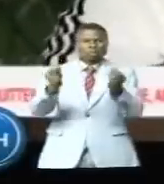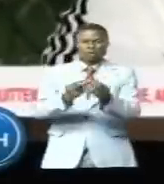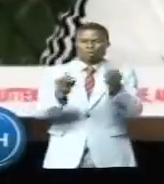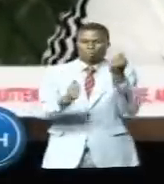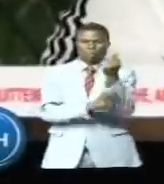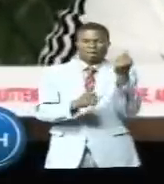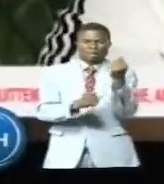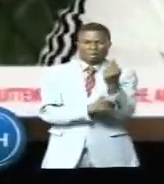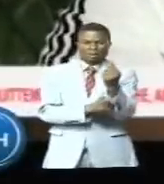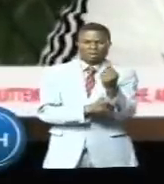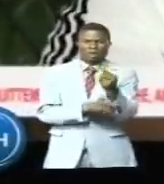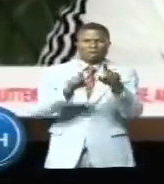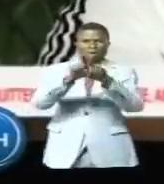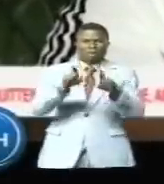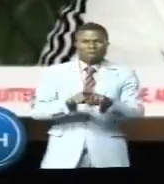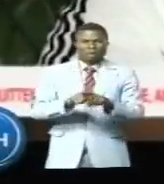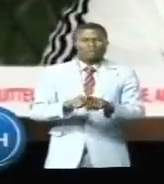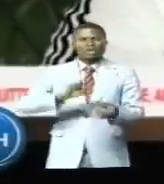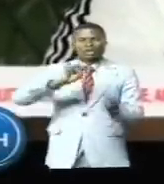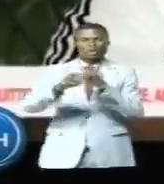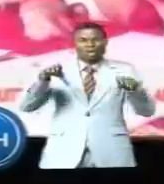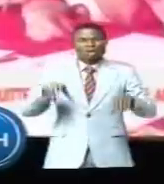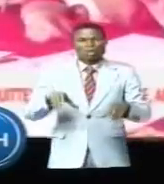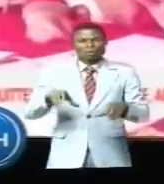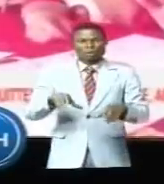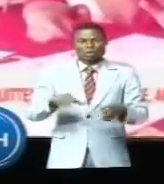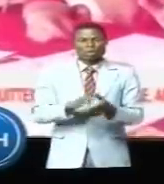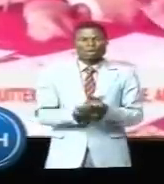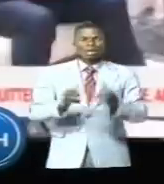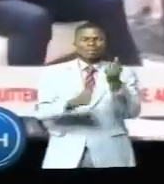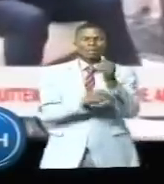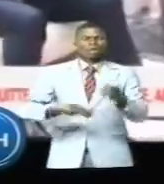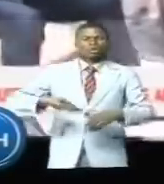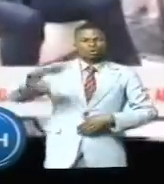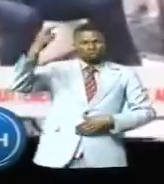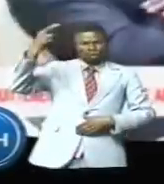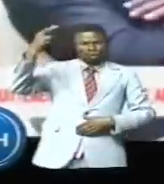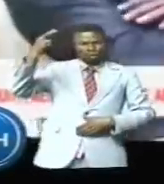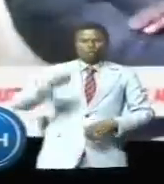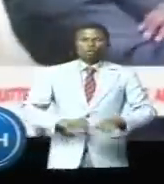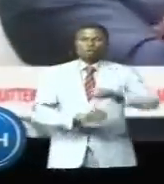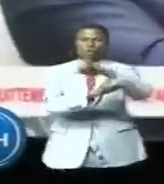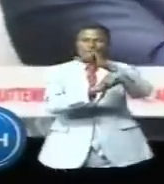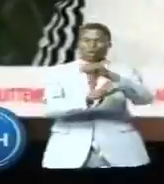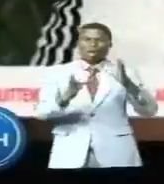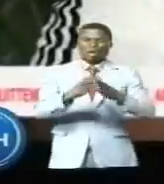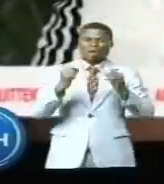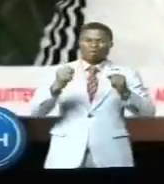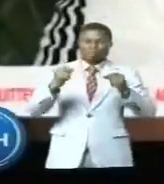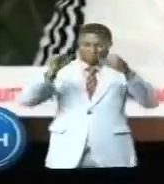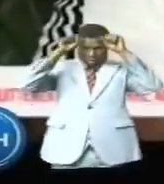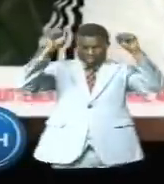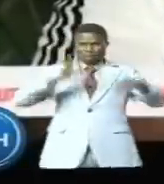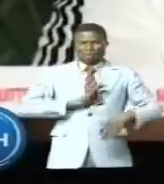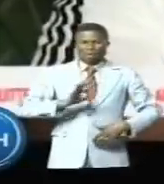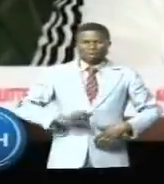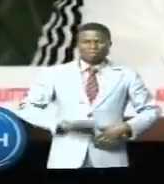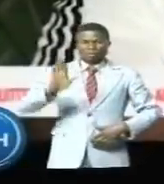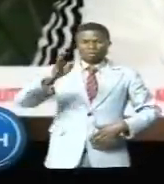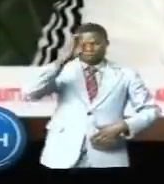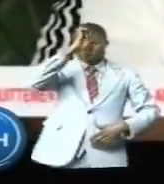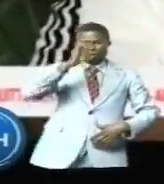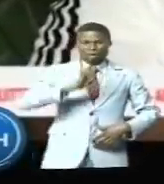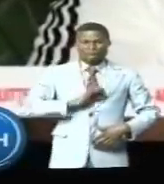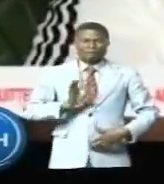doit être uni pour faire du Congo cette grande puissance que nous voulons tous. Nous soutenons avec force le président de la République, son Excellence